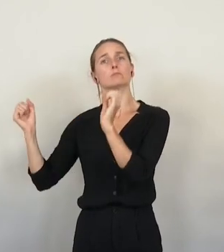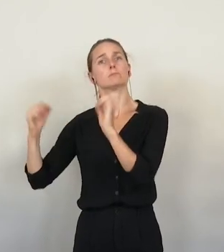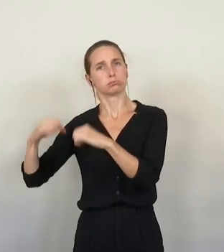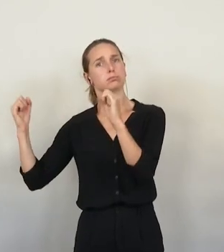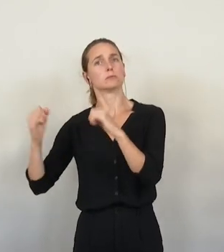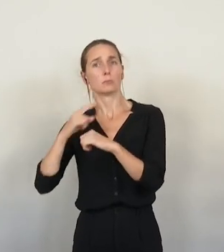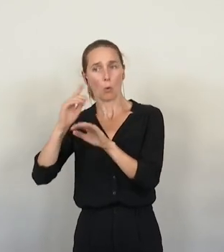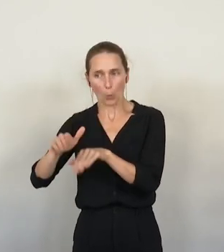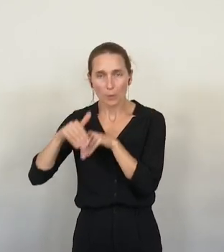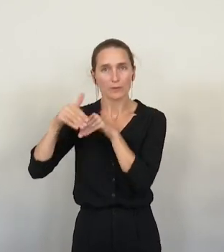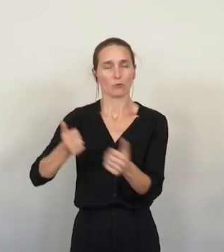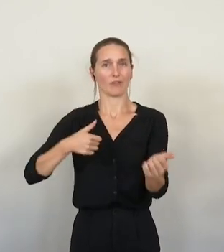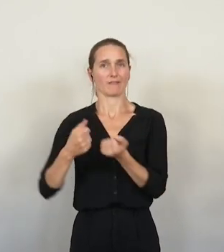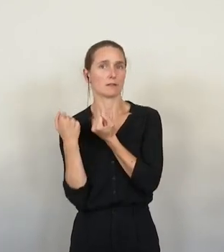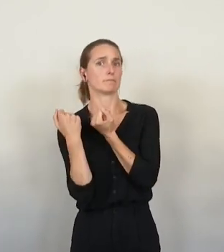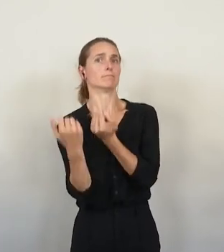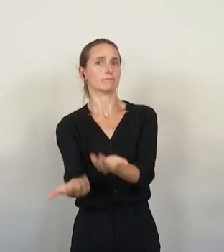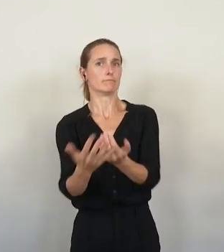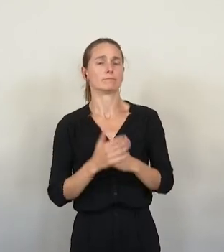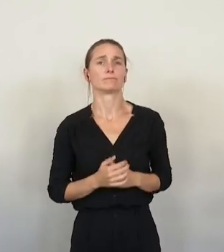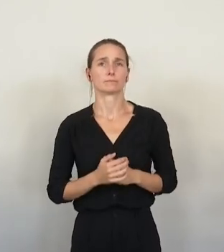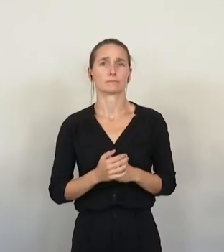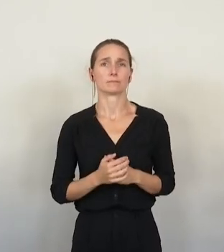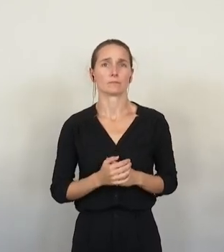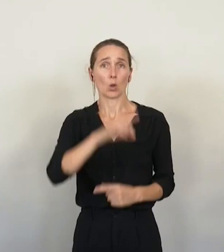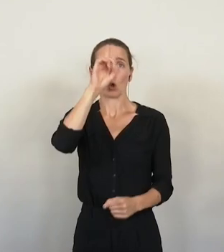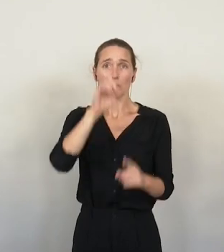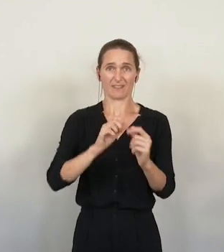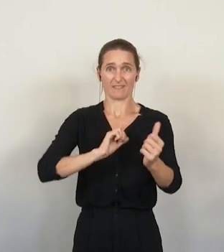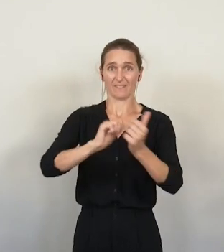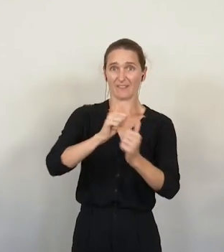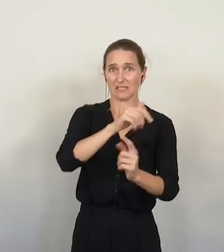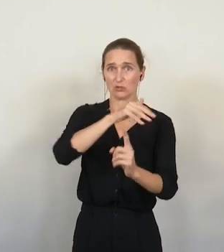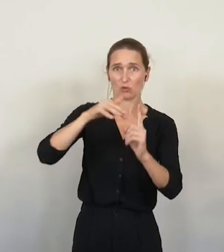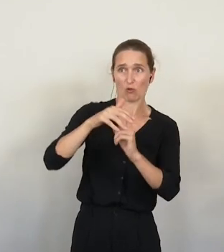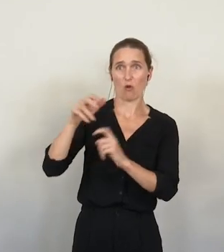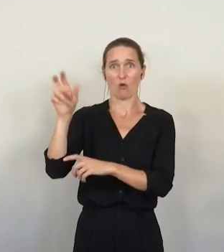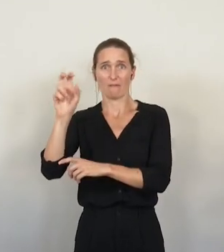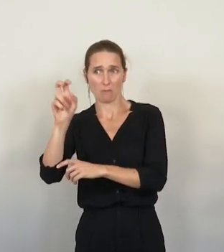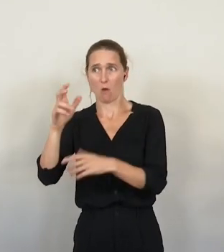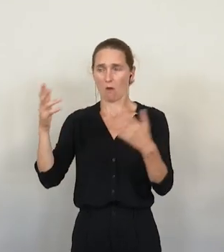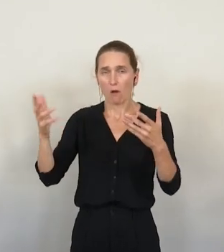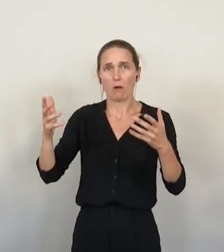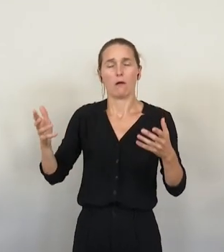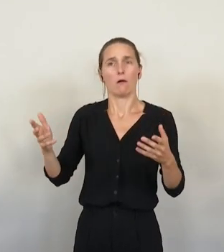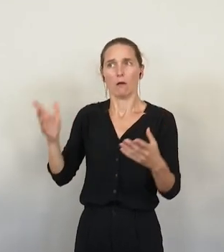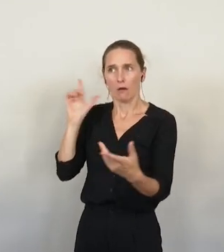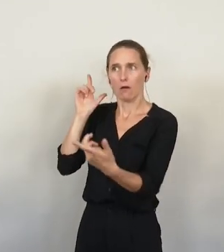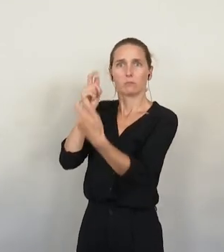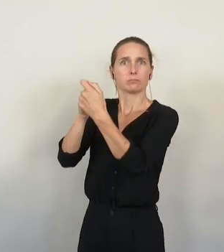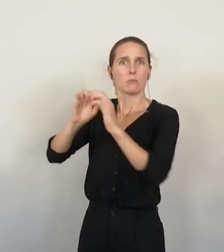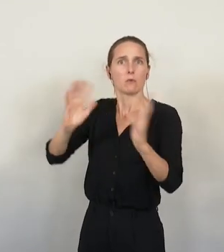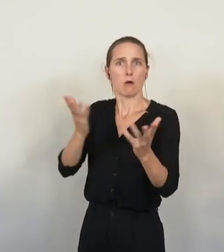indispensables et leur évolution en réponse au défis sociaux et environnementaux contemporain Grenoble est fier et fier de ces